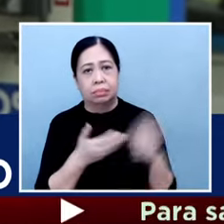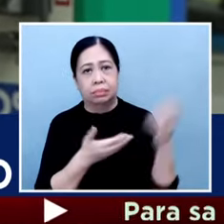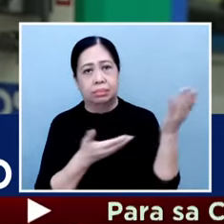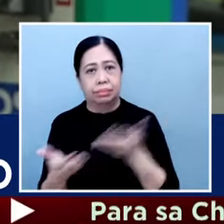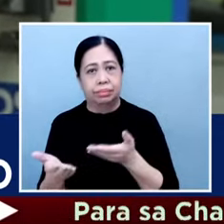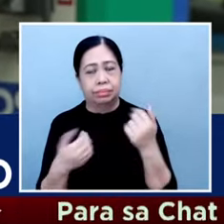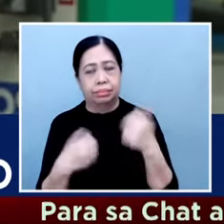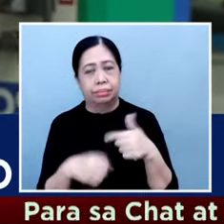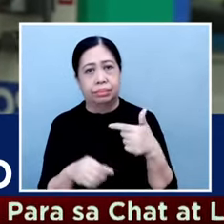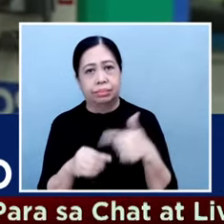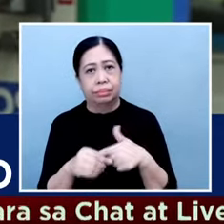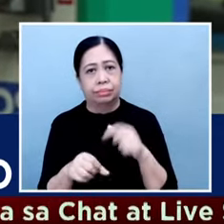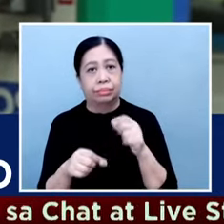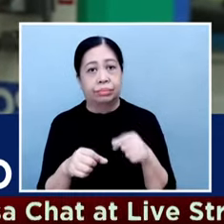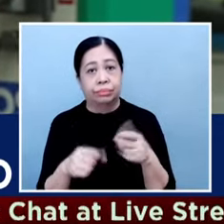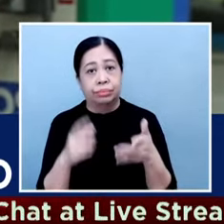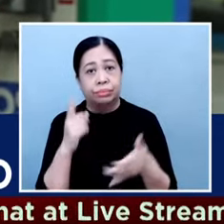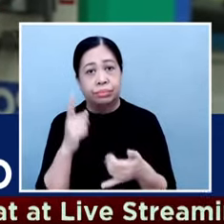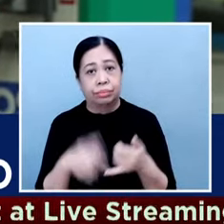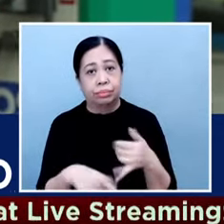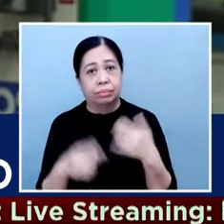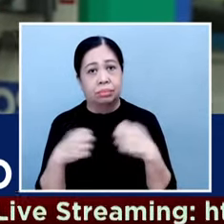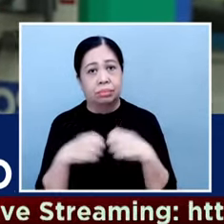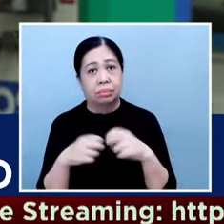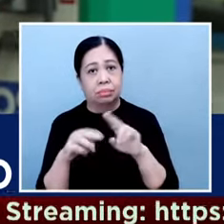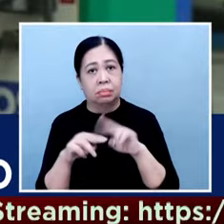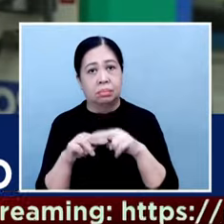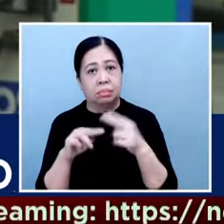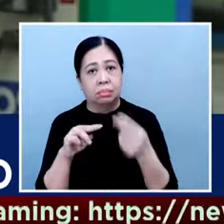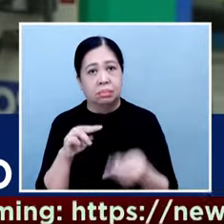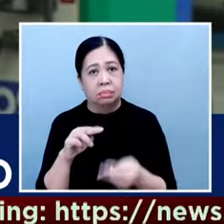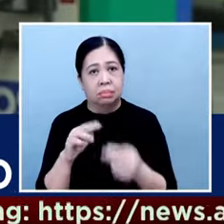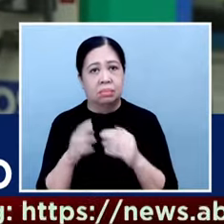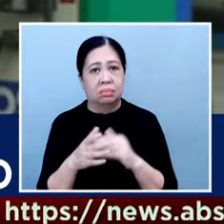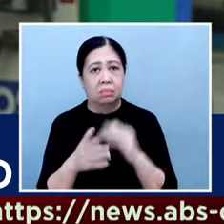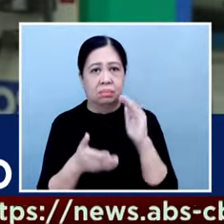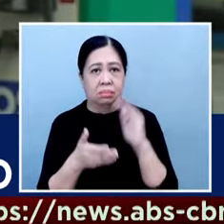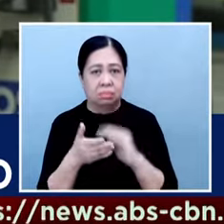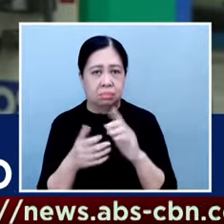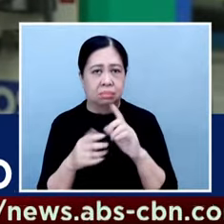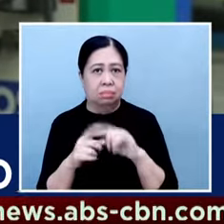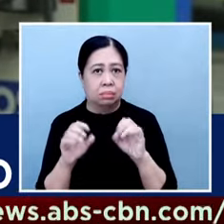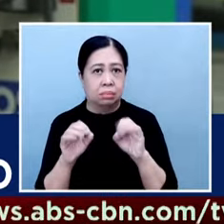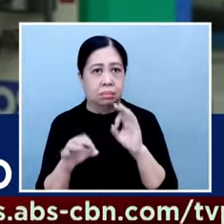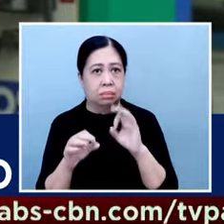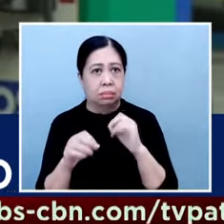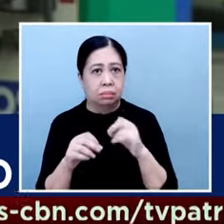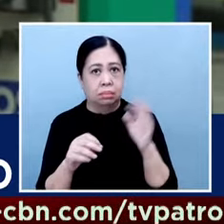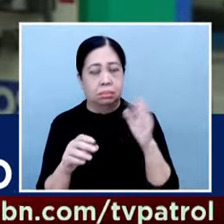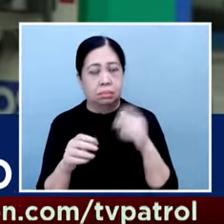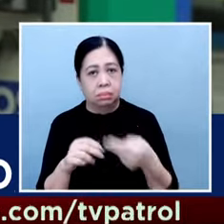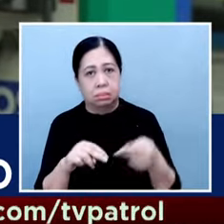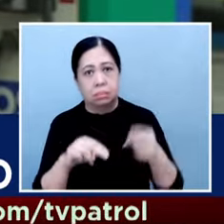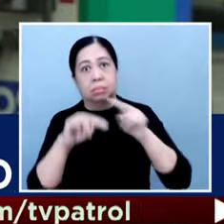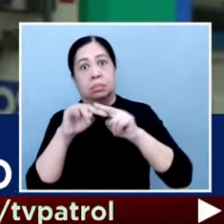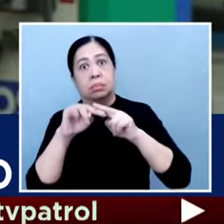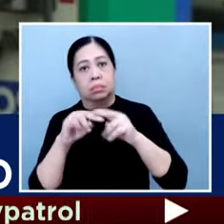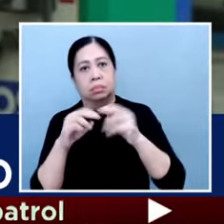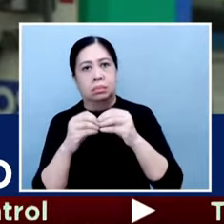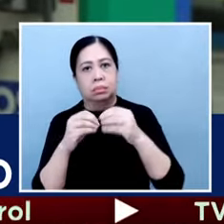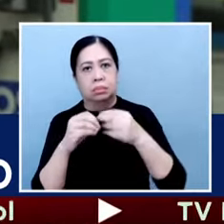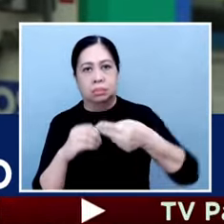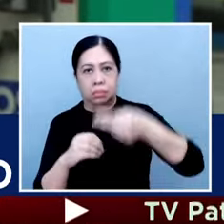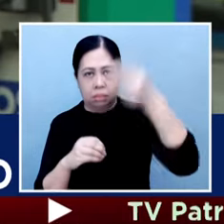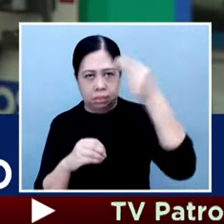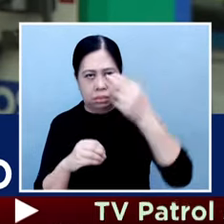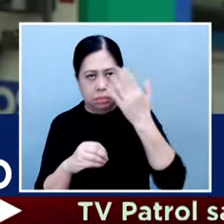langis. Kaya ang ending, kahit may rollback, palaging bawas. At kapag may oil price hike, palaging mas mataas